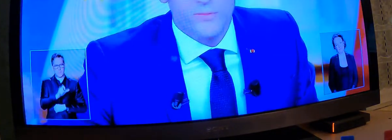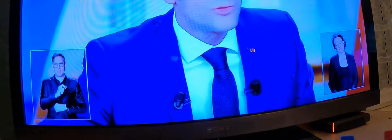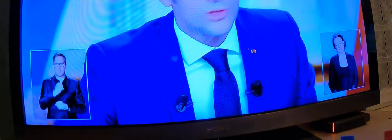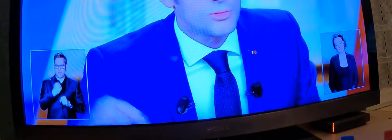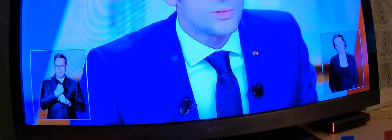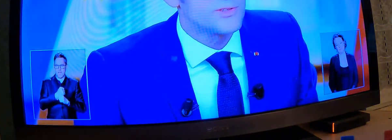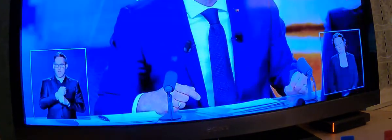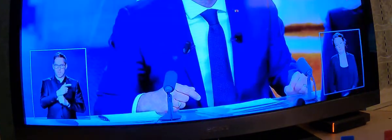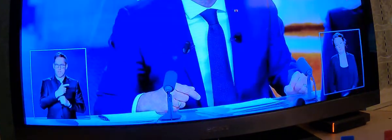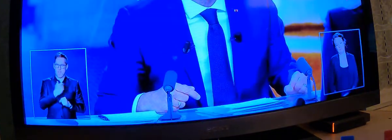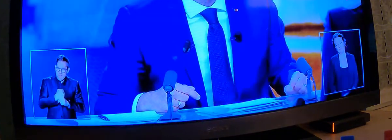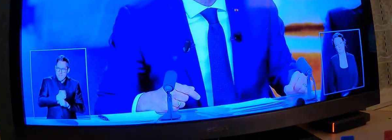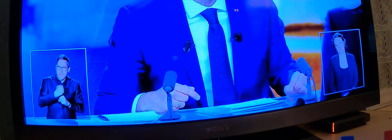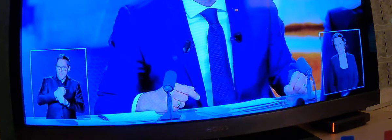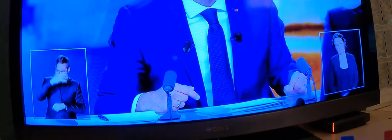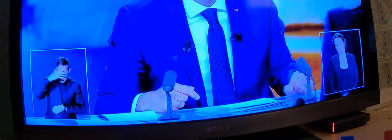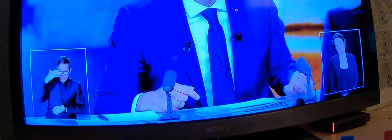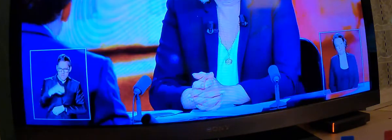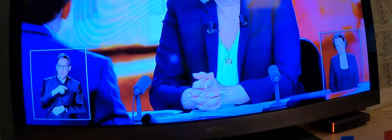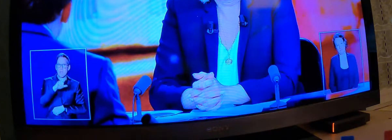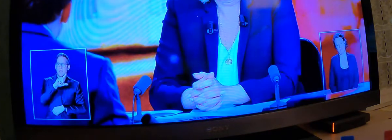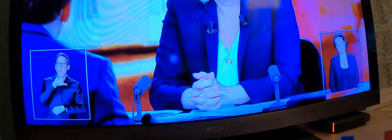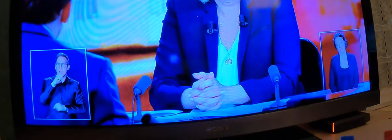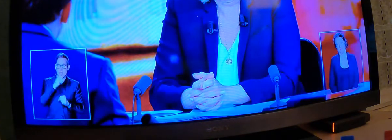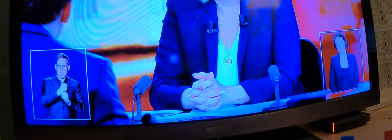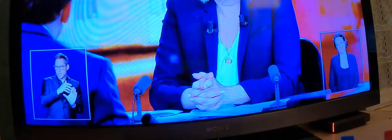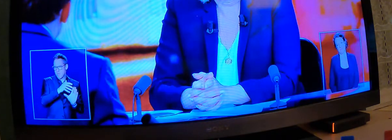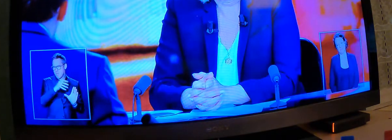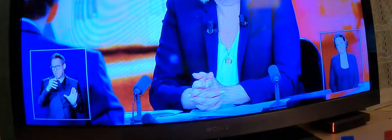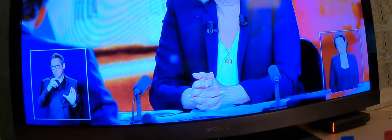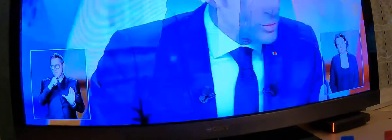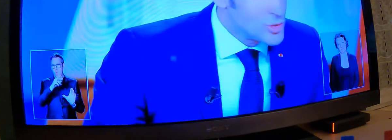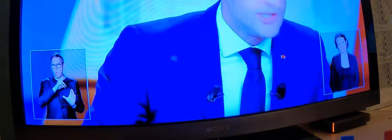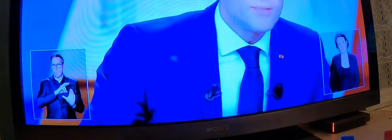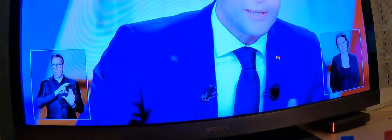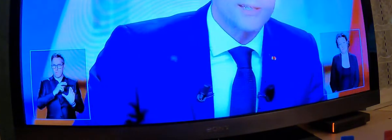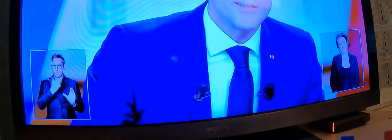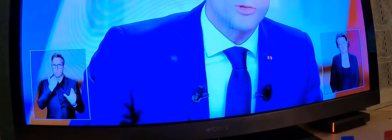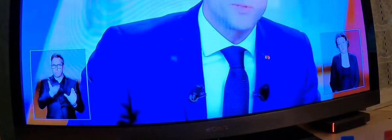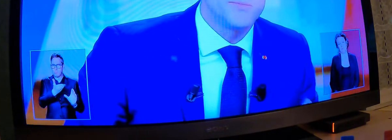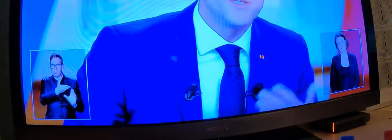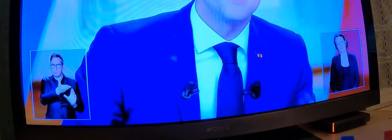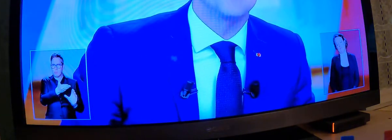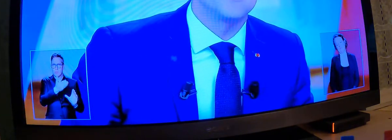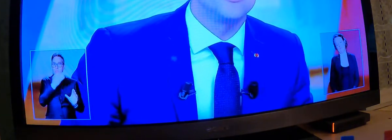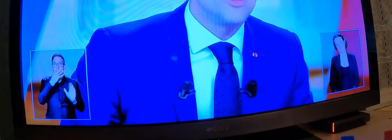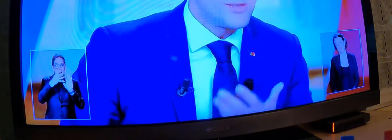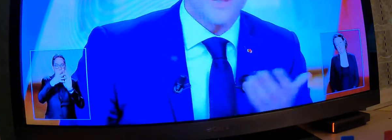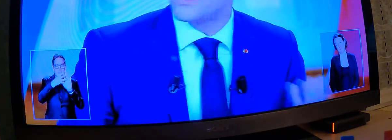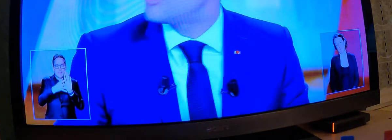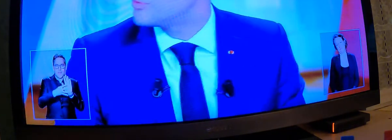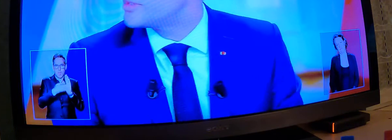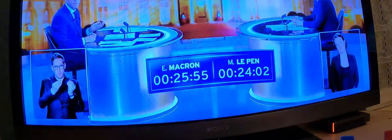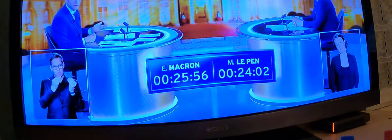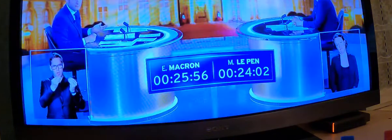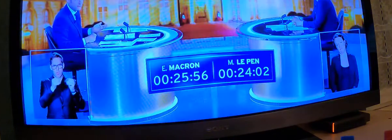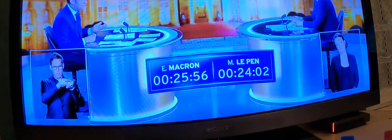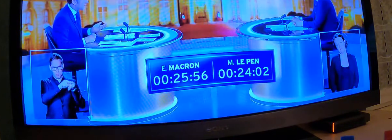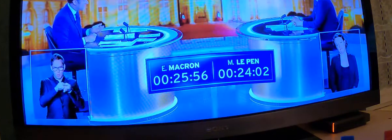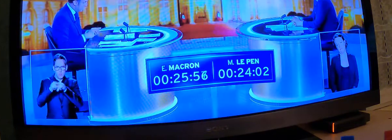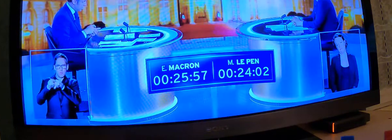25 ans, il va jusqu'à 67 ans dans votre système. Vous le savez très bien. Donc ce que je dis, c'est que les critères de pénibilité permettent d'être justes. C'est ça qu'il faut concerter